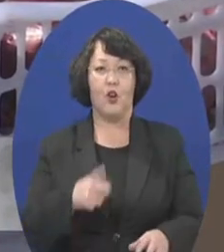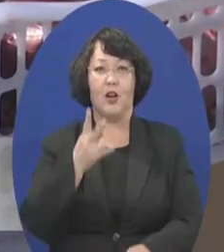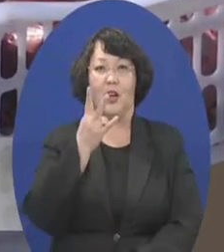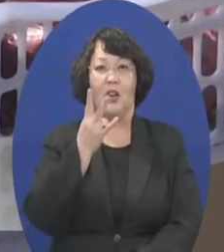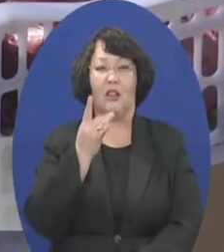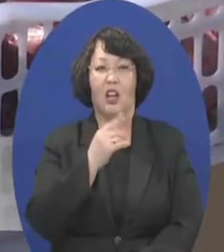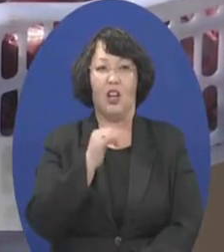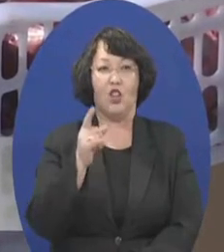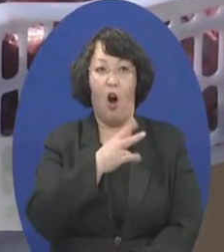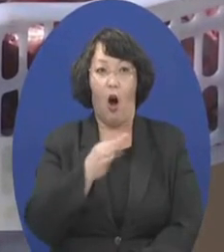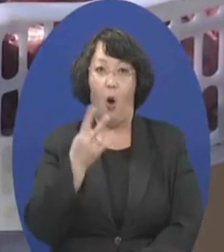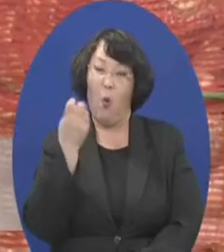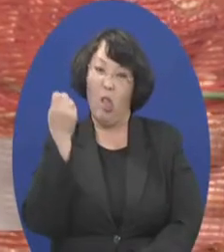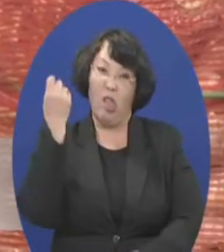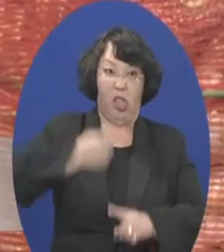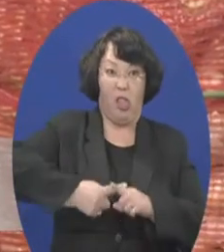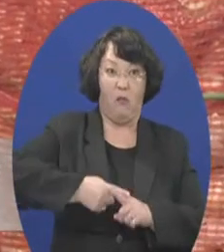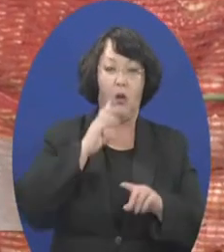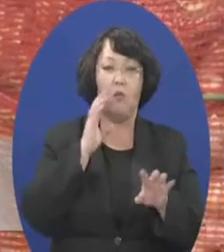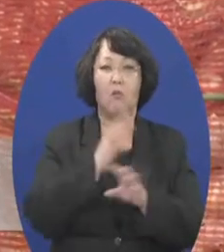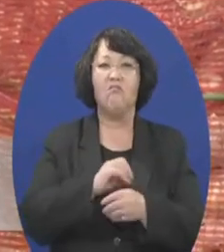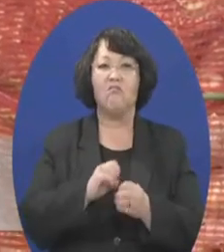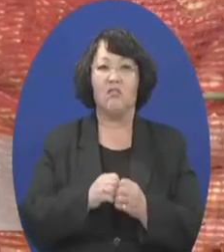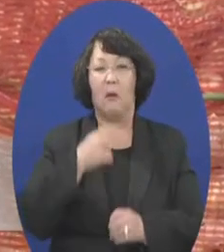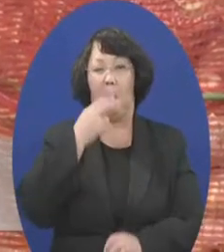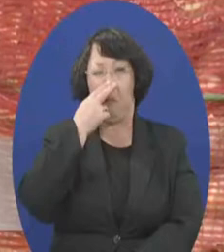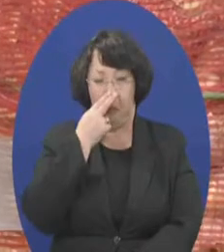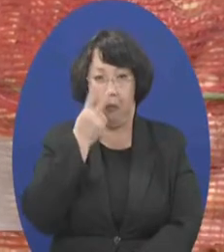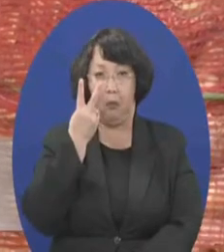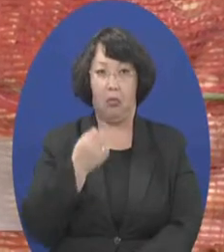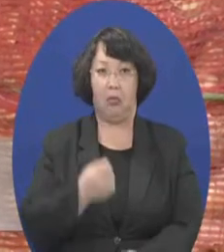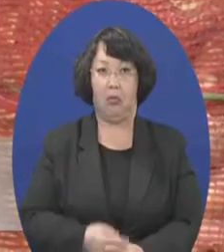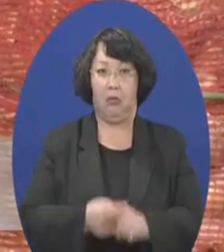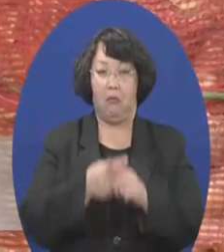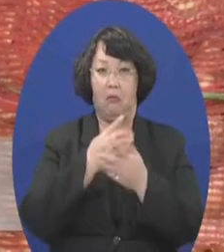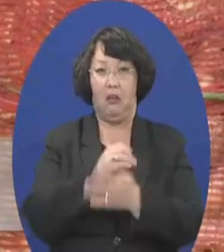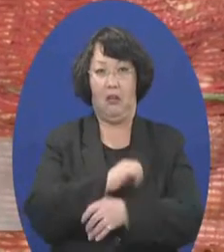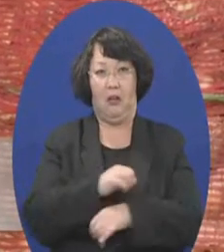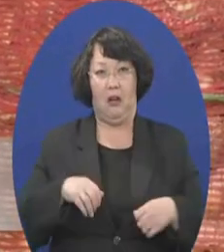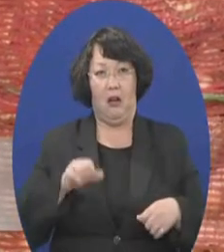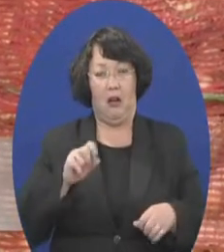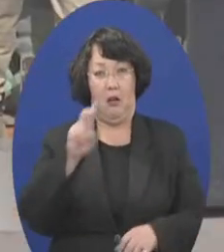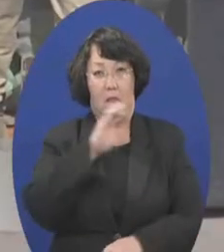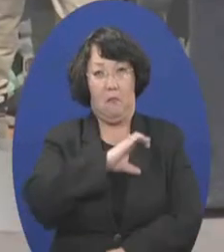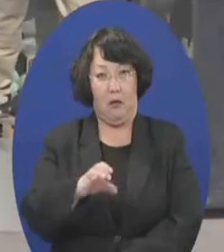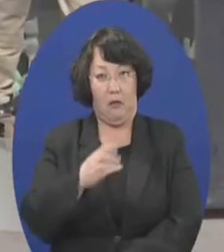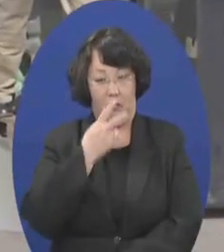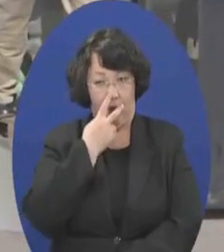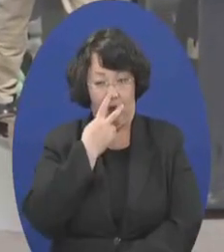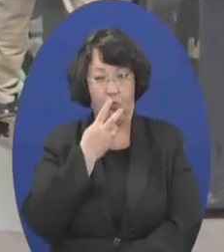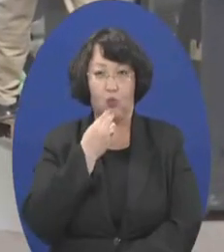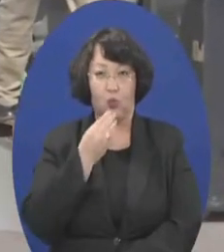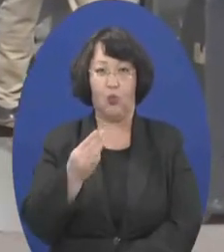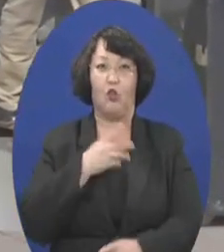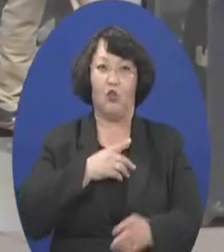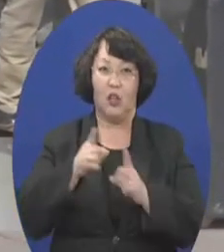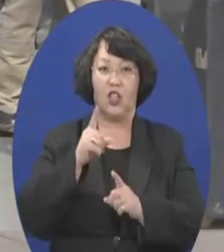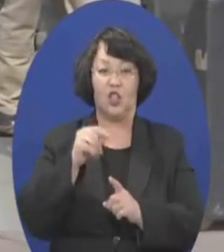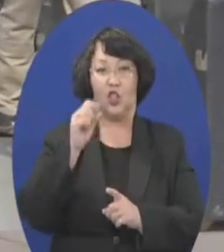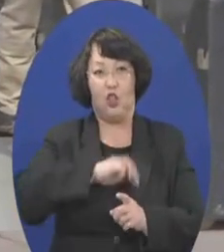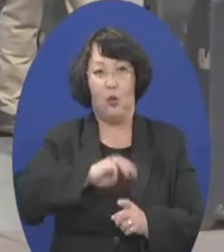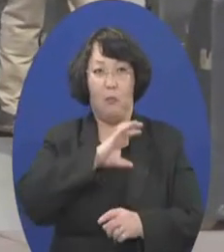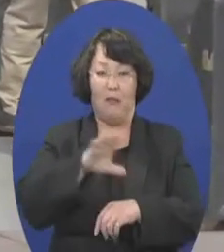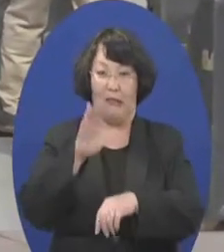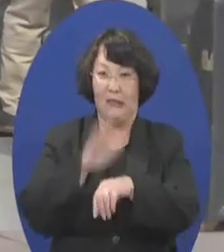ногооны үнийг чэнжнэр хөөрөгдсөн гэлээ. Харин зохиомол хомсдол үүсгэж үн нэмдэг иргэд аж ахуй нэгж байгууллагатай шударга өрсөлдөөн хэрэглэгчийн төлөө